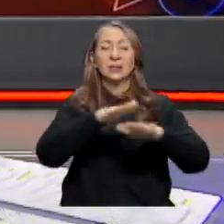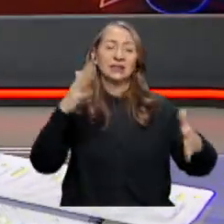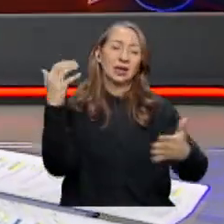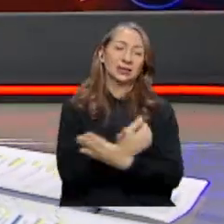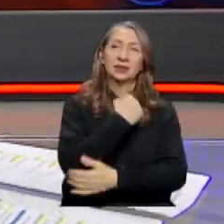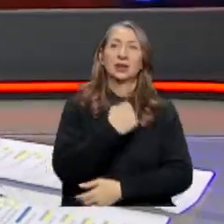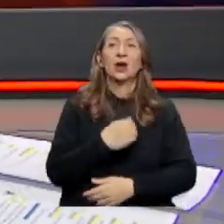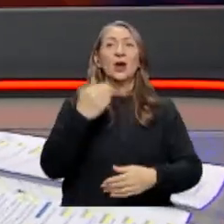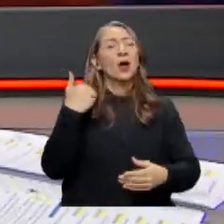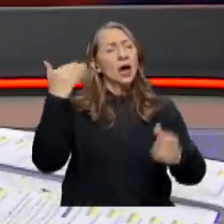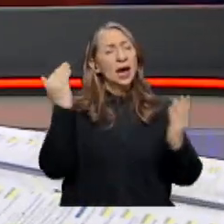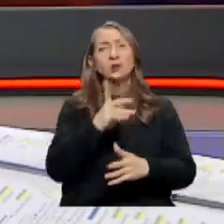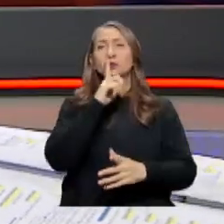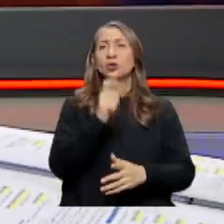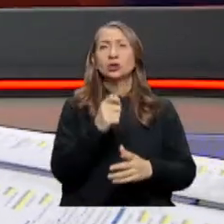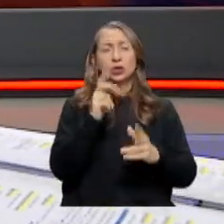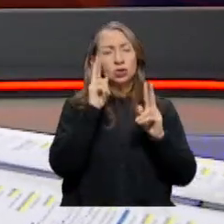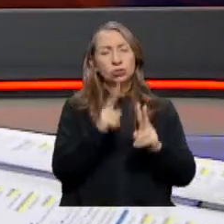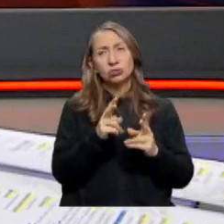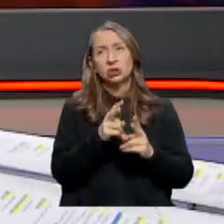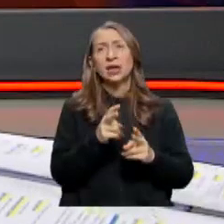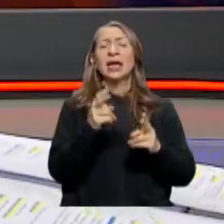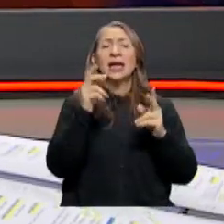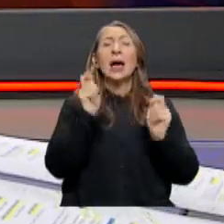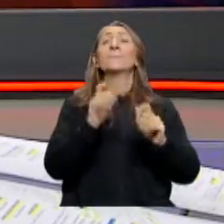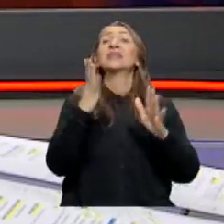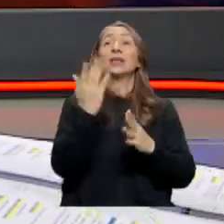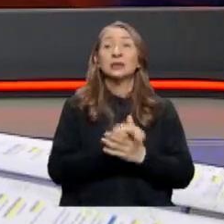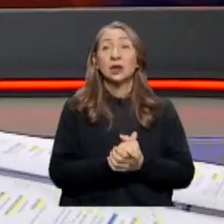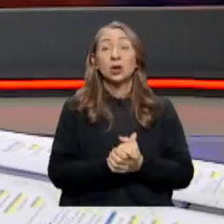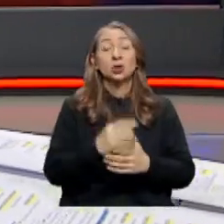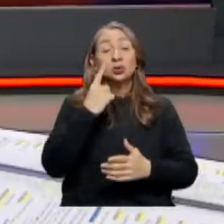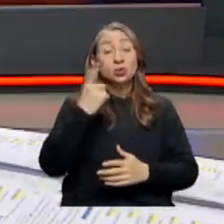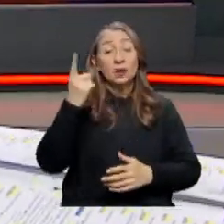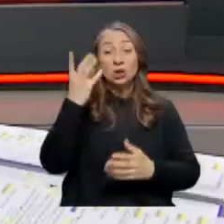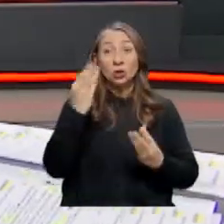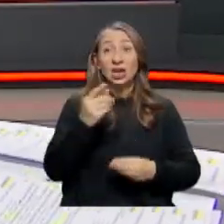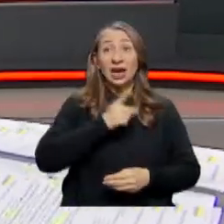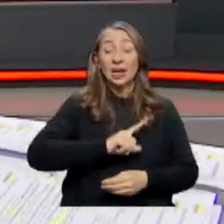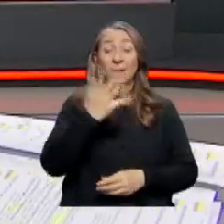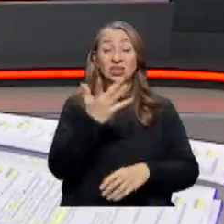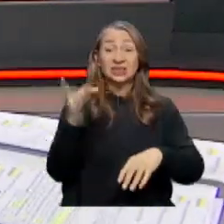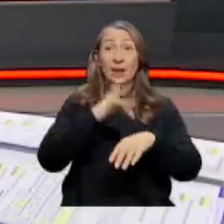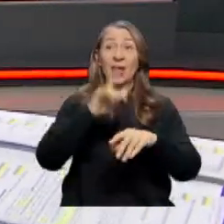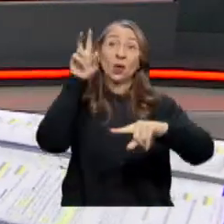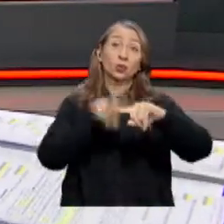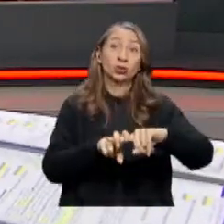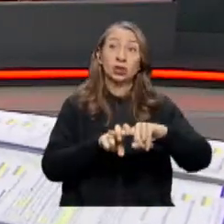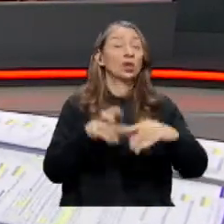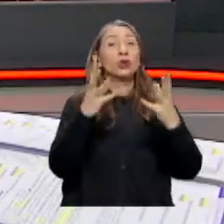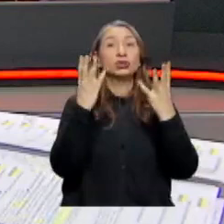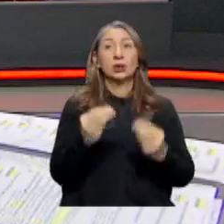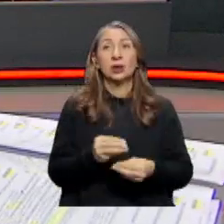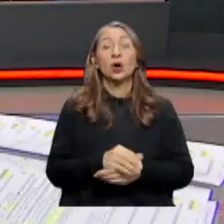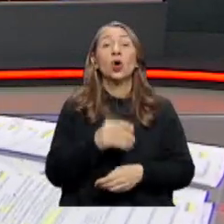kazandı. Verdik vaatleri de gördük. Yerine getirmezlerse, Cumhurbaşkanı olacak aday Beştepe'ye yerleşirse ne